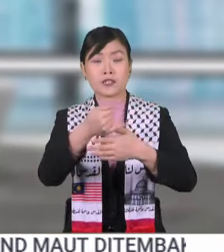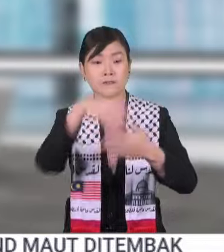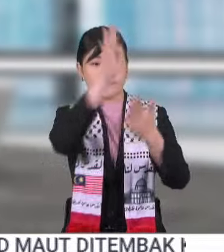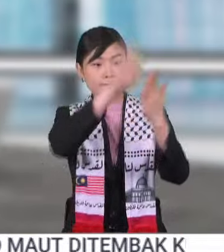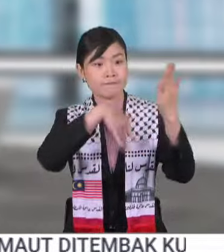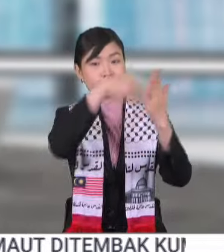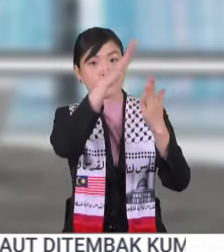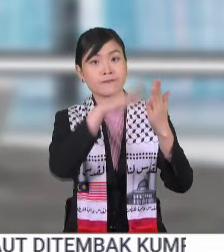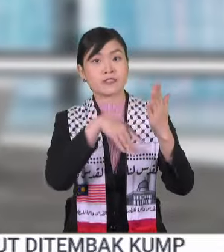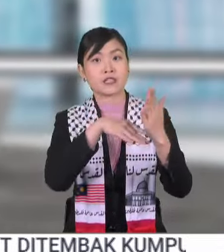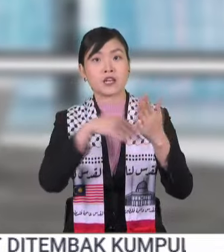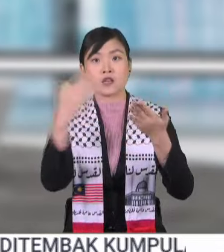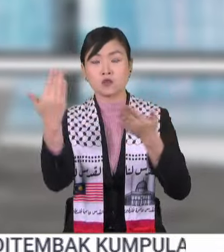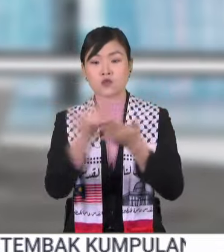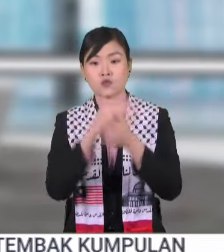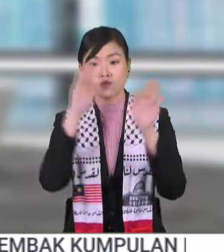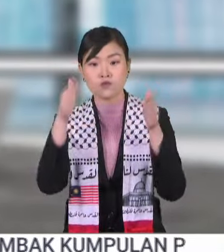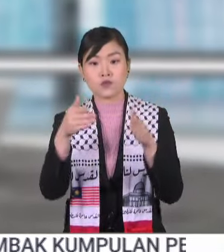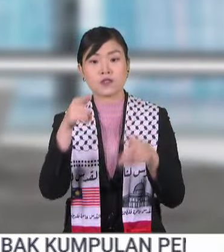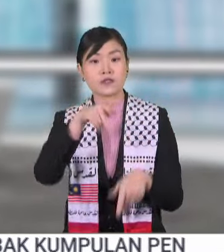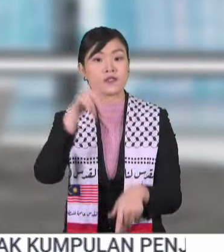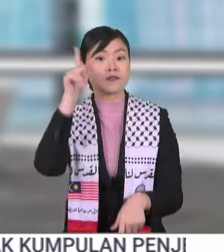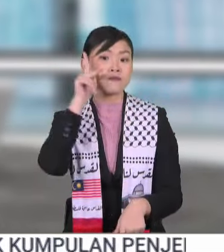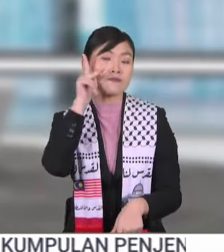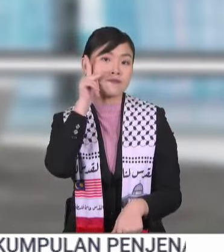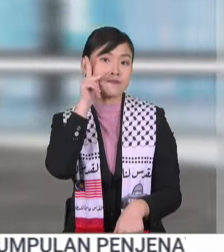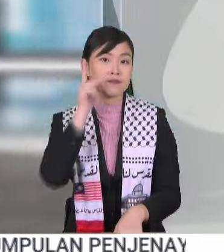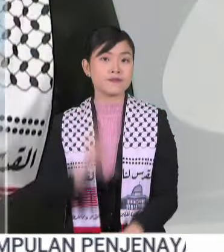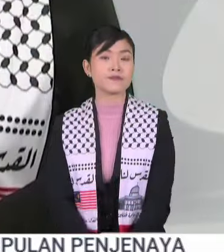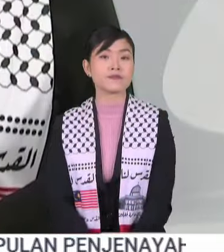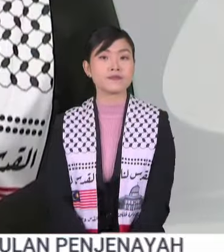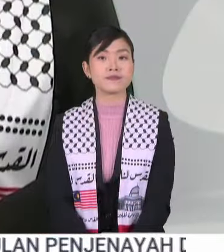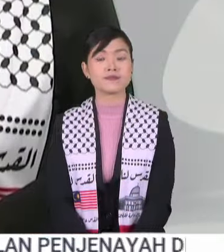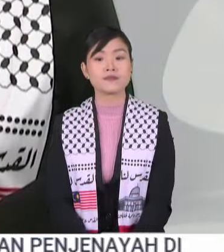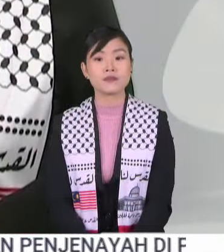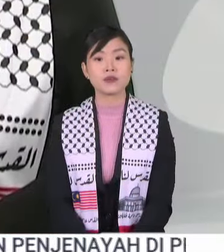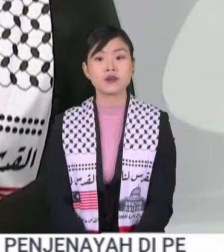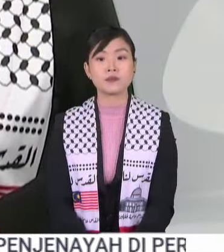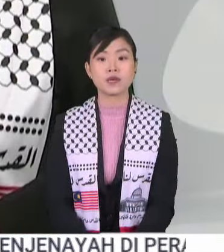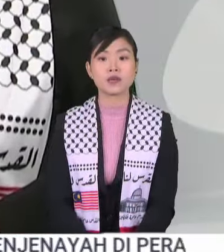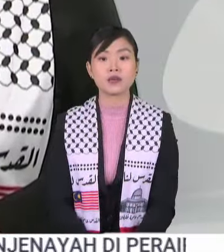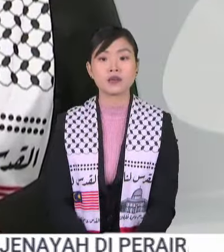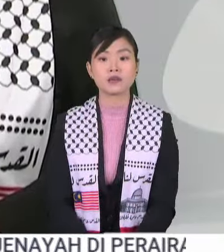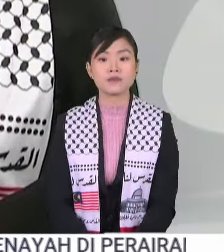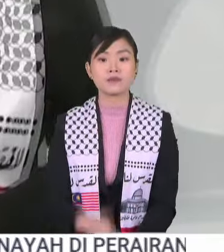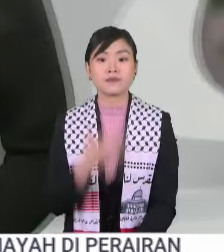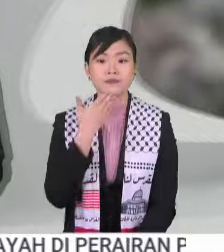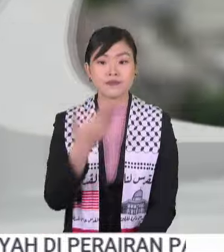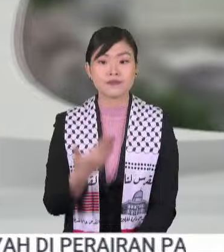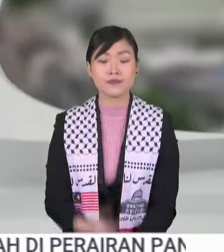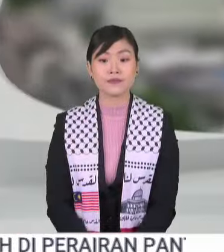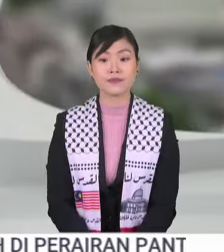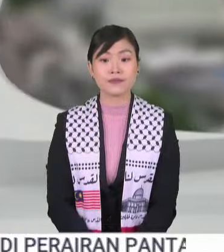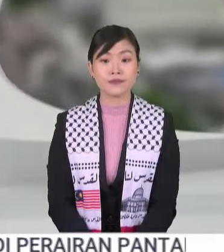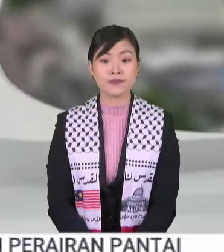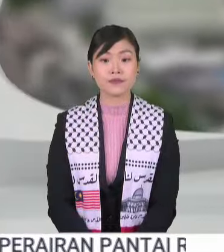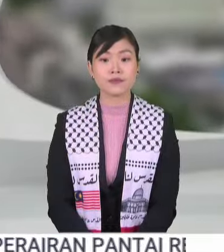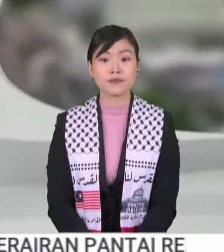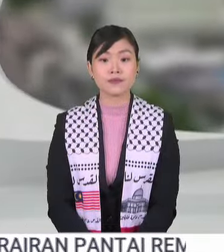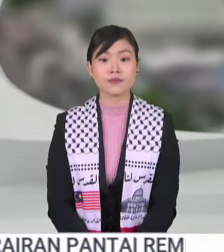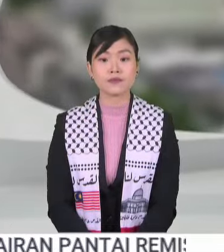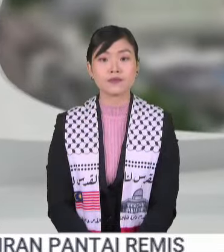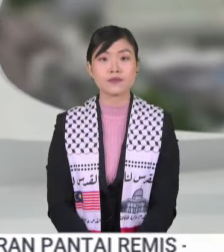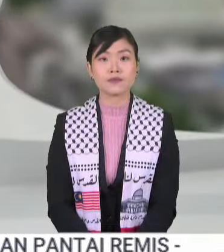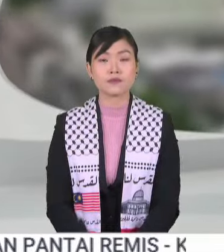Kedah langsung bersama Nor Izati C Ani silakan Terima kasih menangani